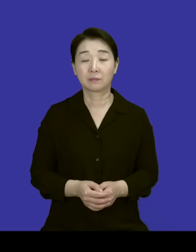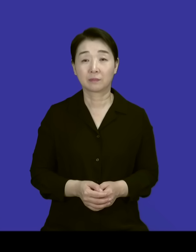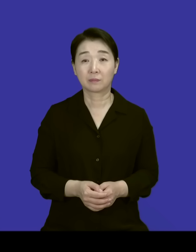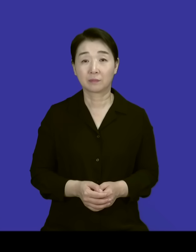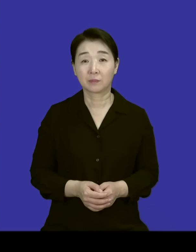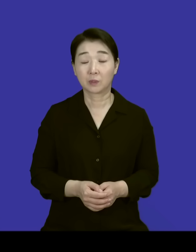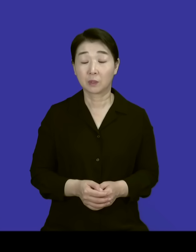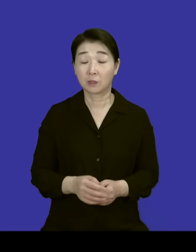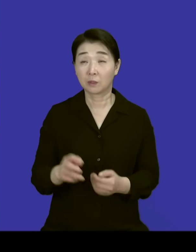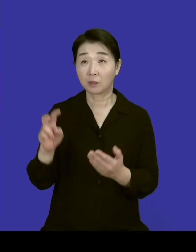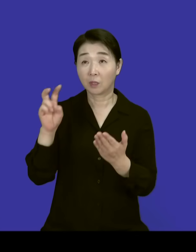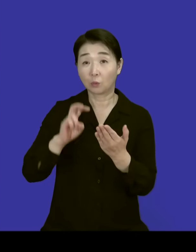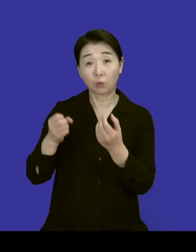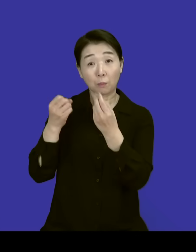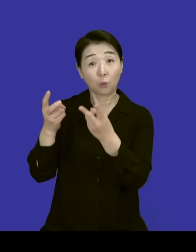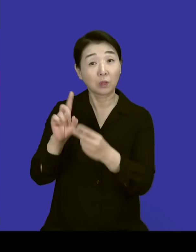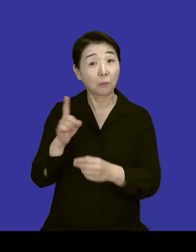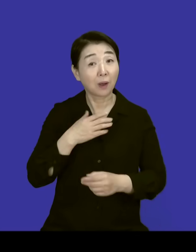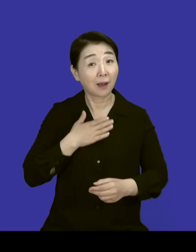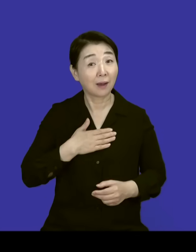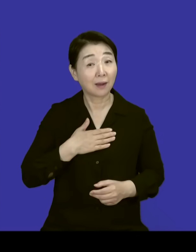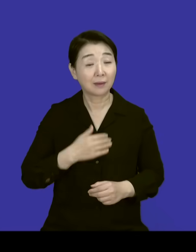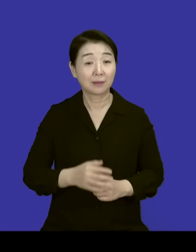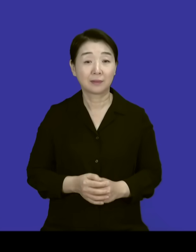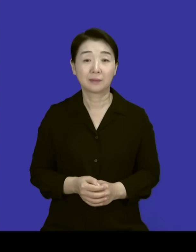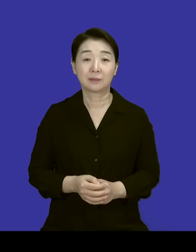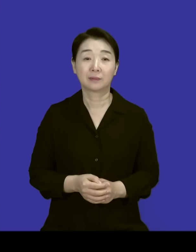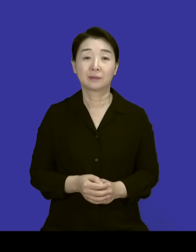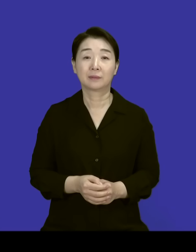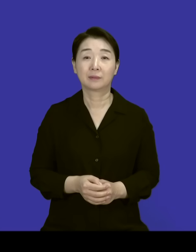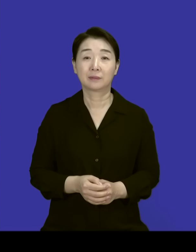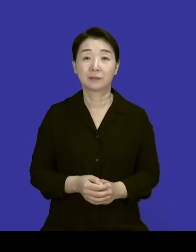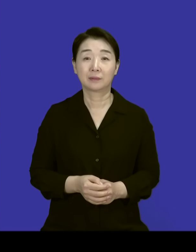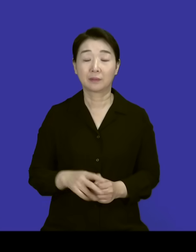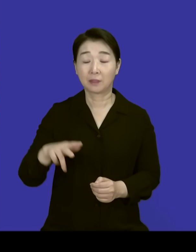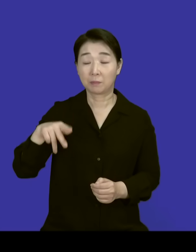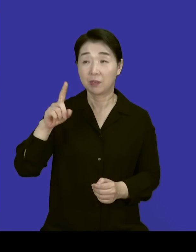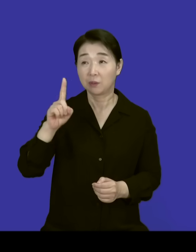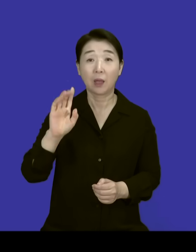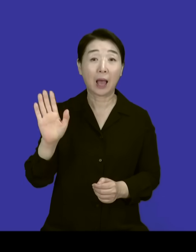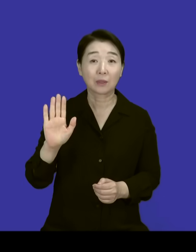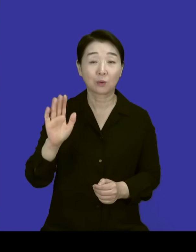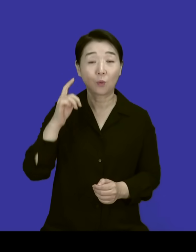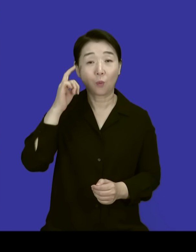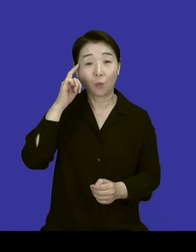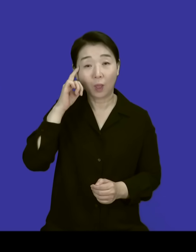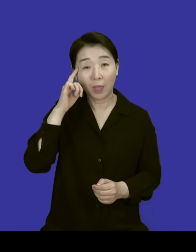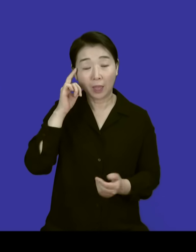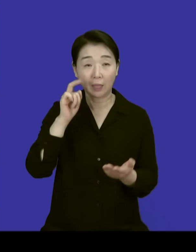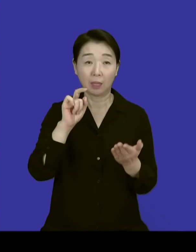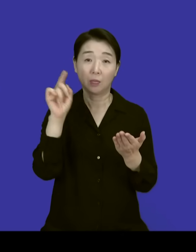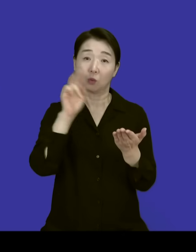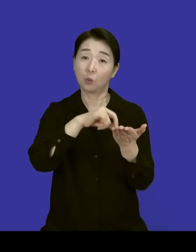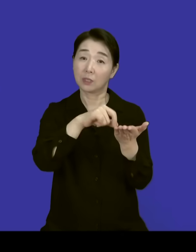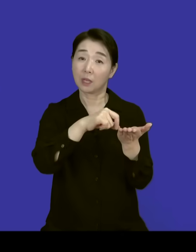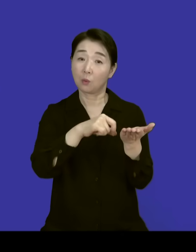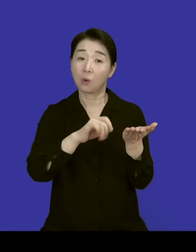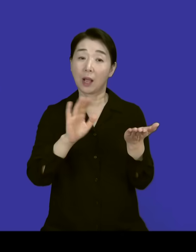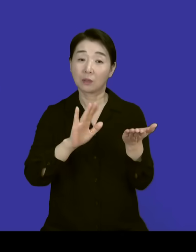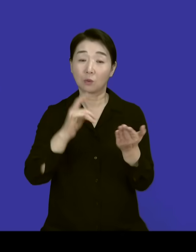보냈는지 기억나세요? 그때는 제가 프로듀서로 간 게 아니고요. 예, 그냥 작곡. 예, 아니 작곡 이런 게 아니고요. 예,